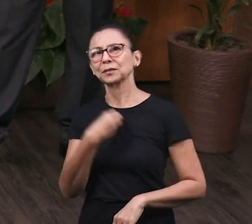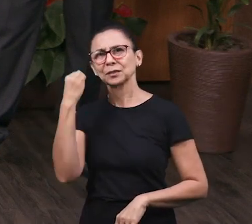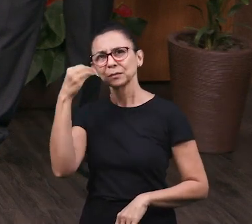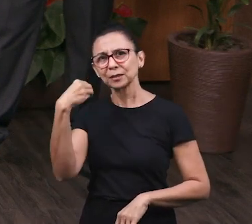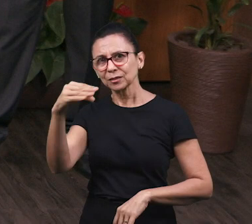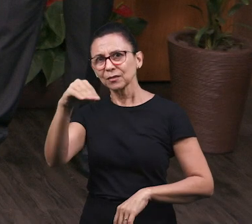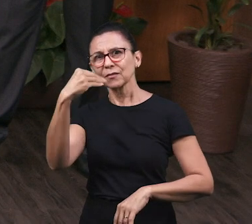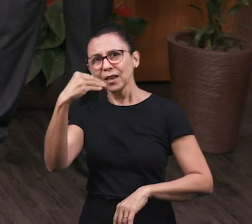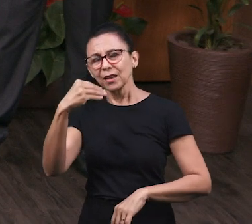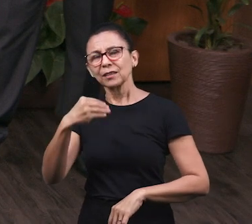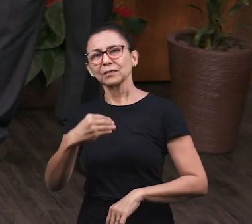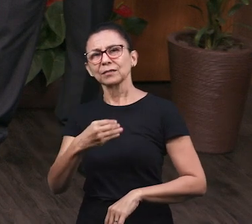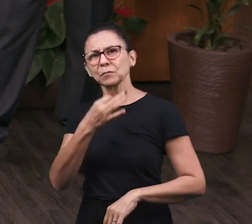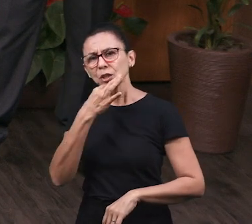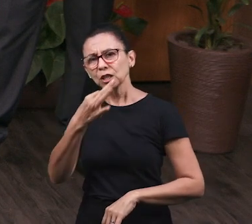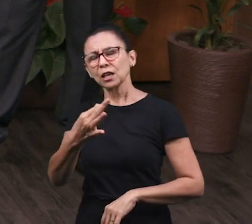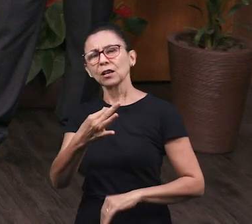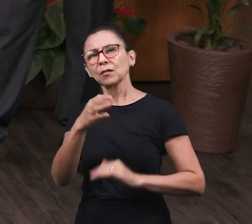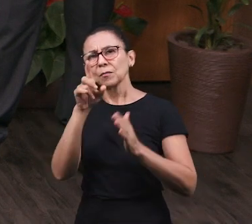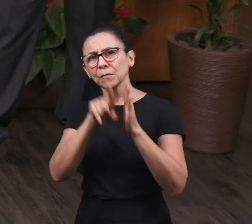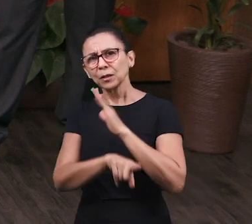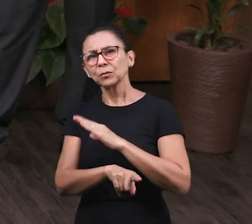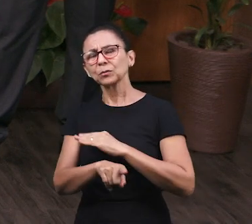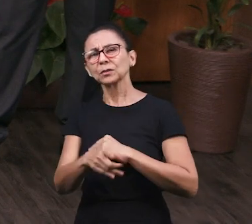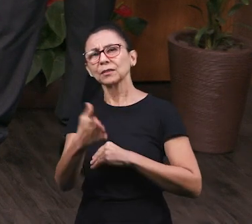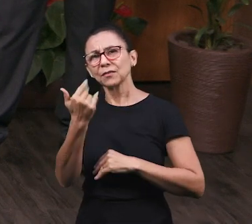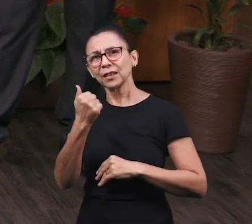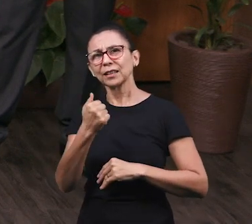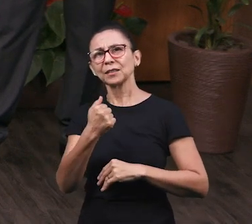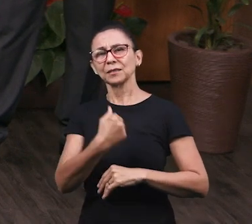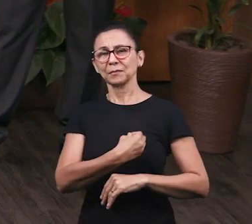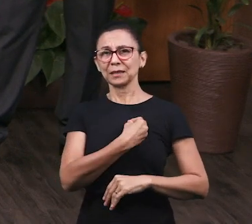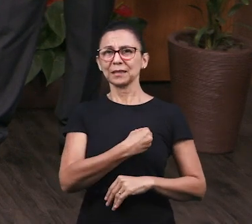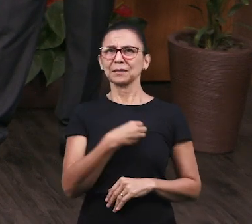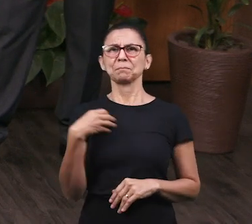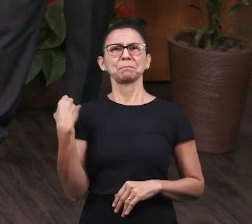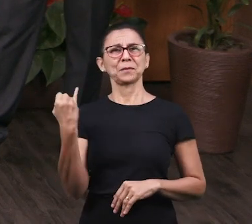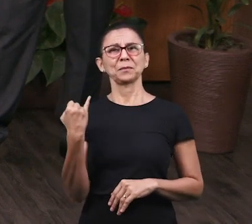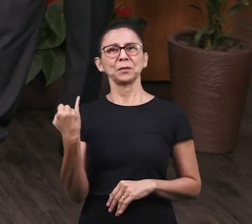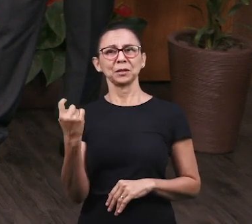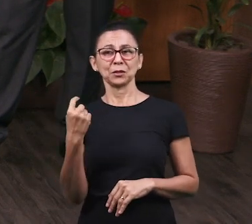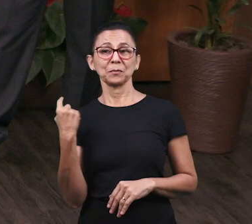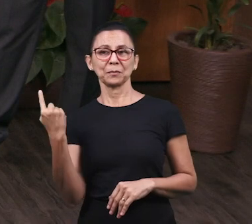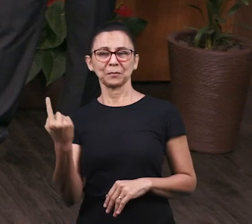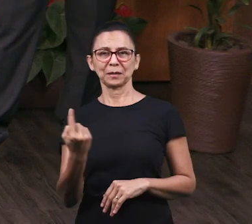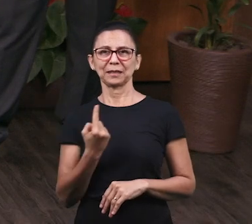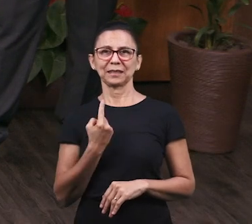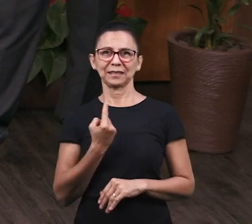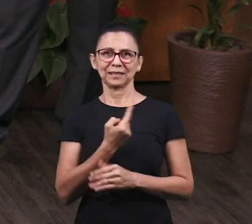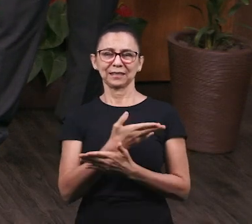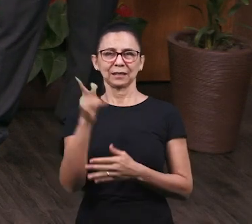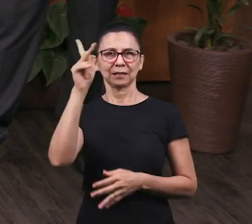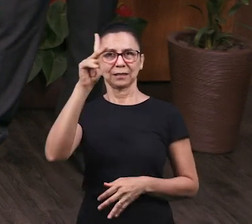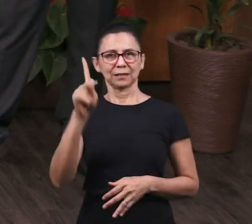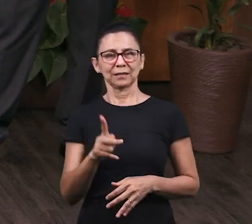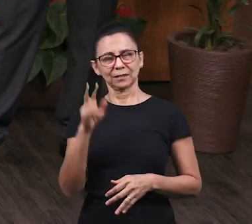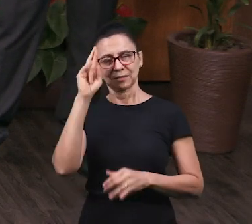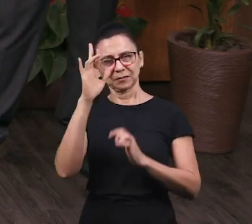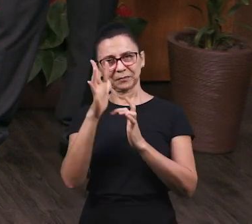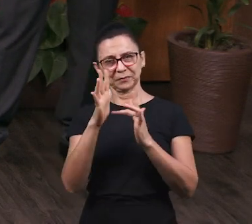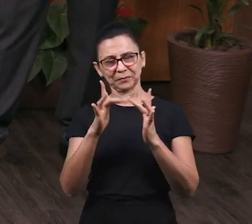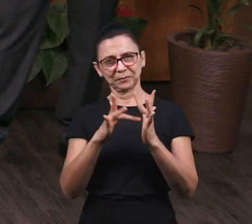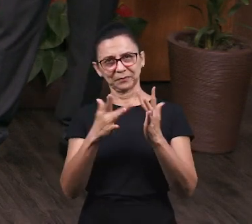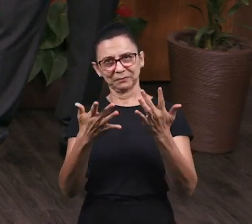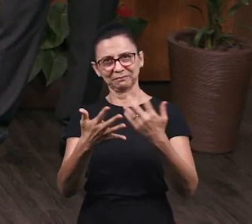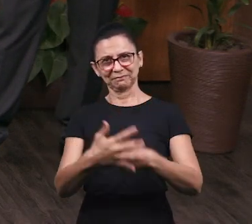expérience, votre suggestion, votre question. Cela est très important pour nous. À tous, la paix du Seigneur